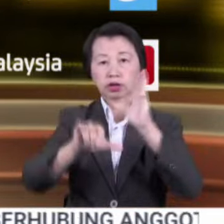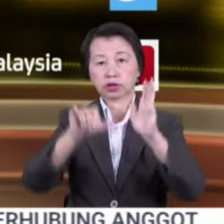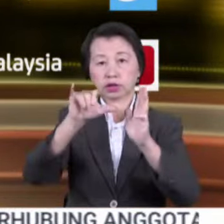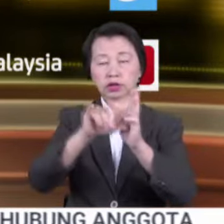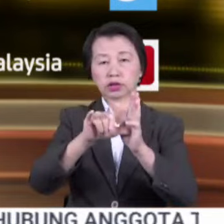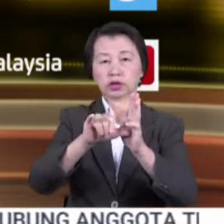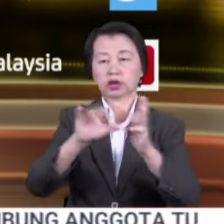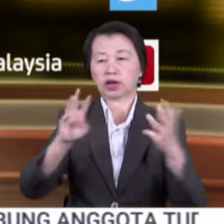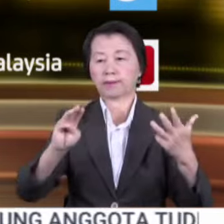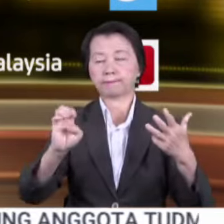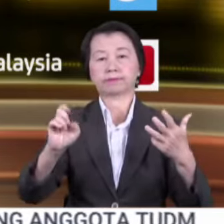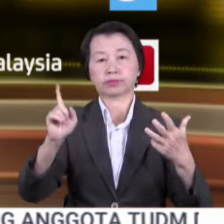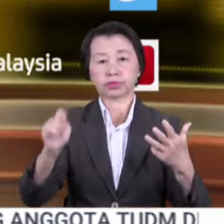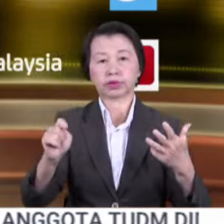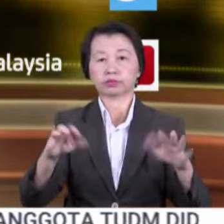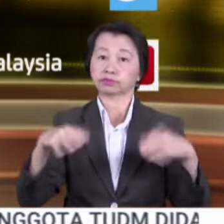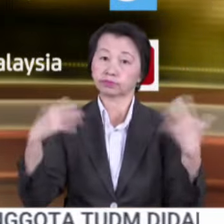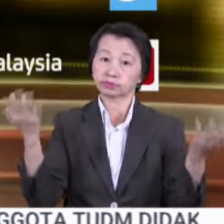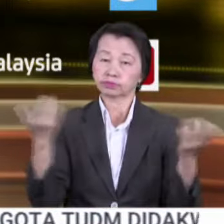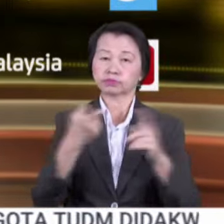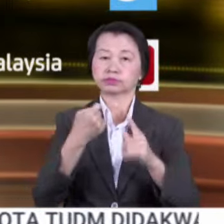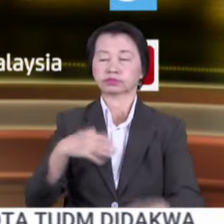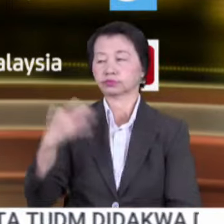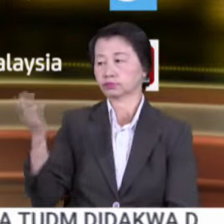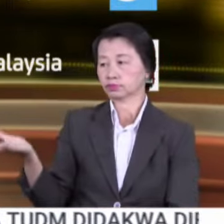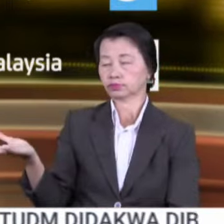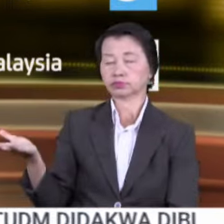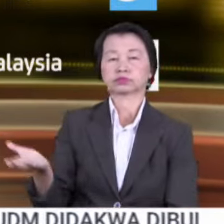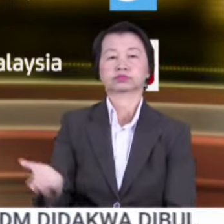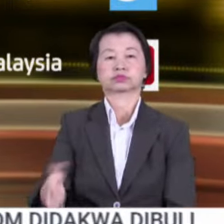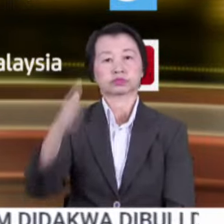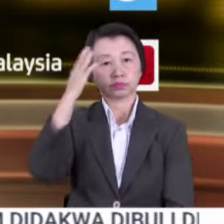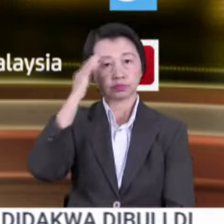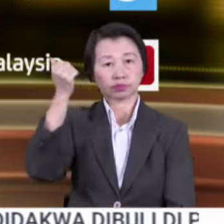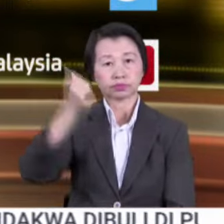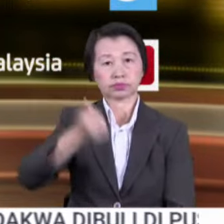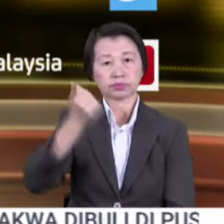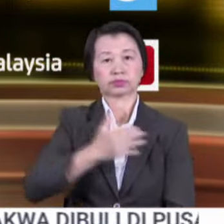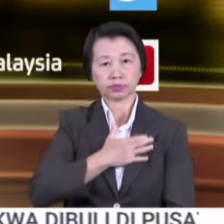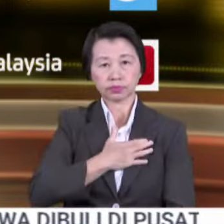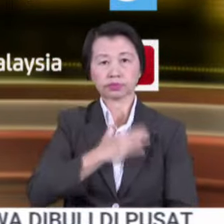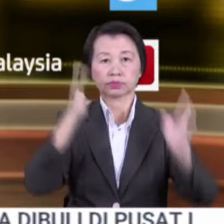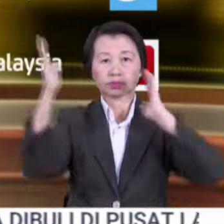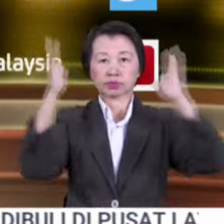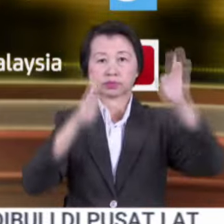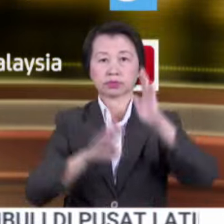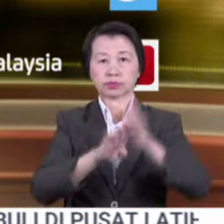resmi Malaysia sekian daripada saya ruzami pilus Assalamualaikum Madani